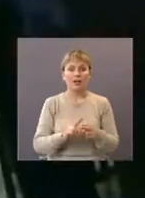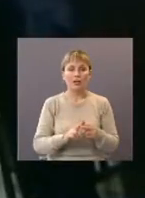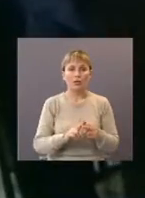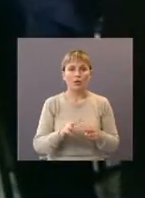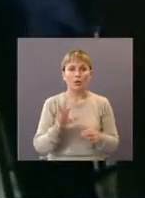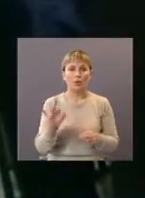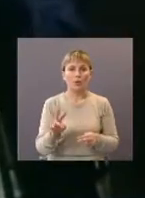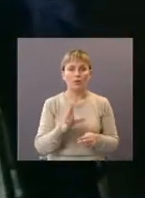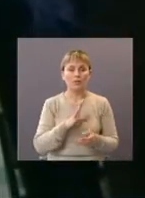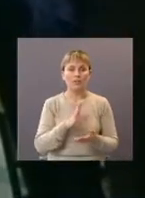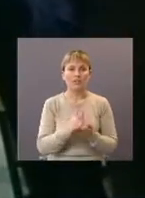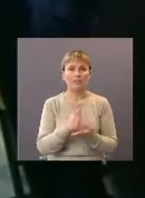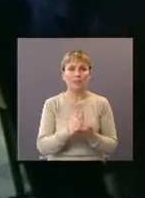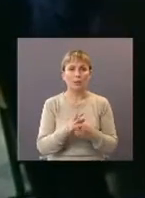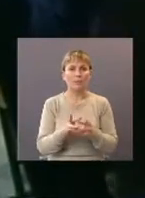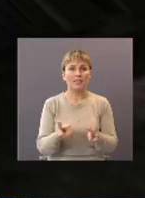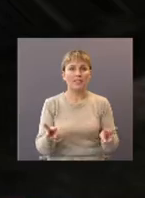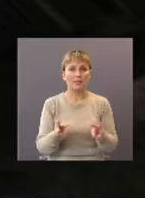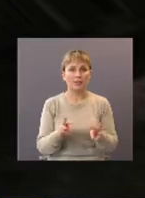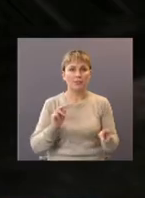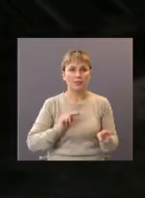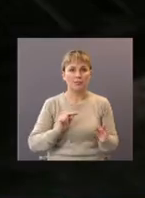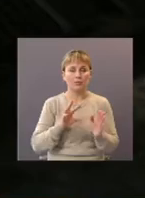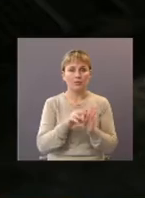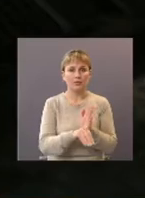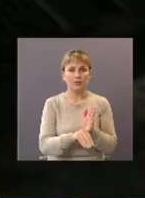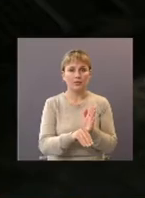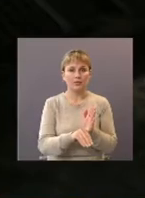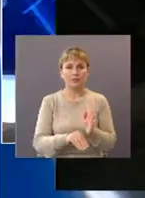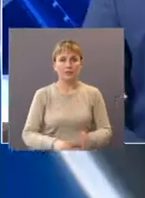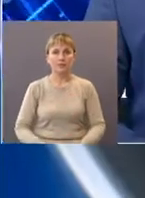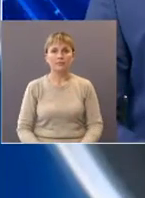этого являлся премьер-министром.